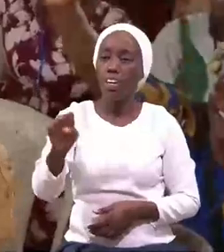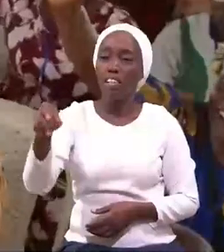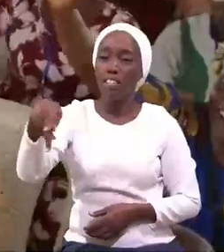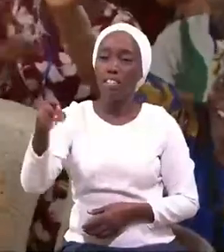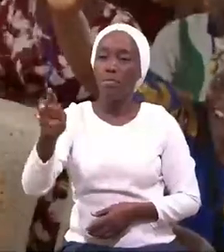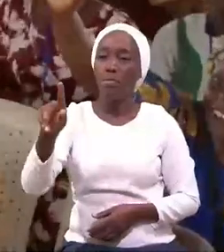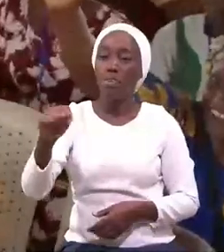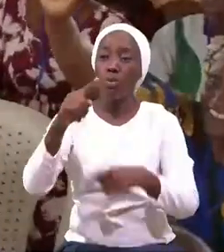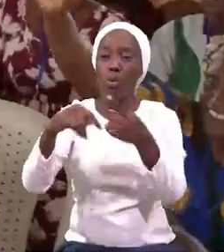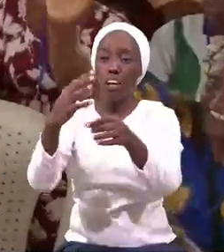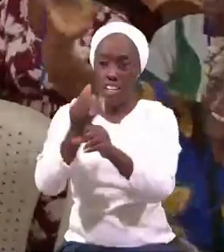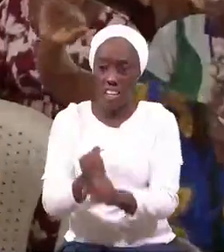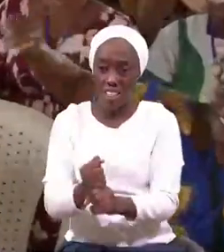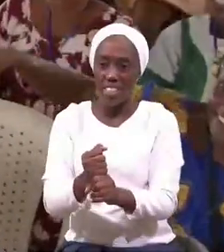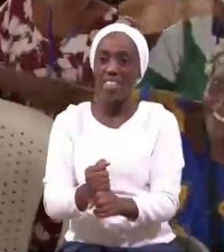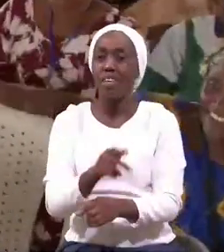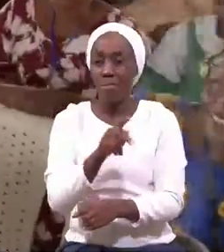passeport.